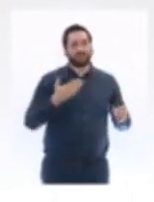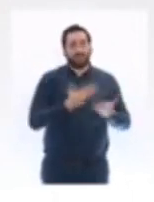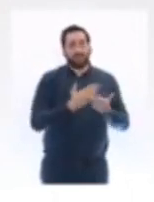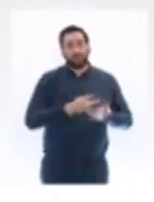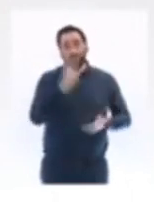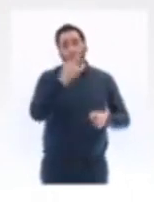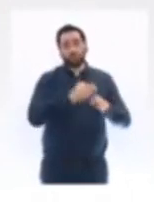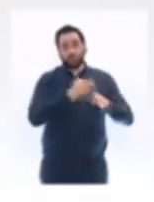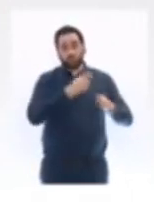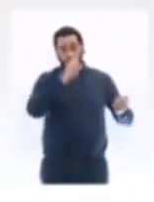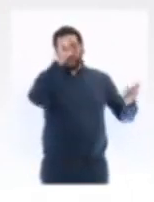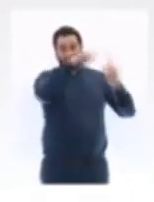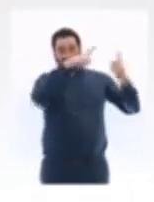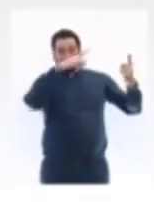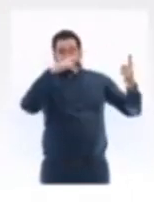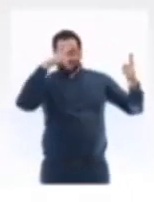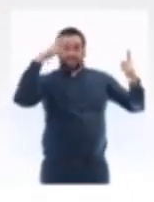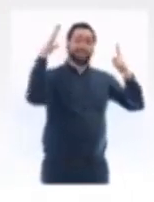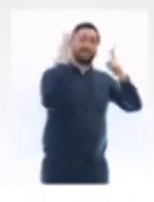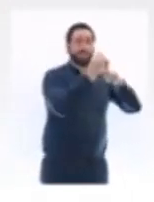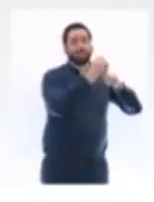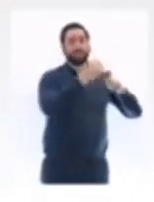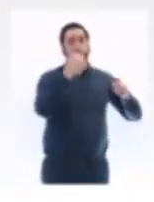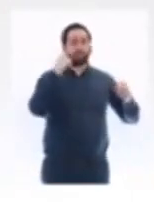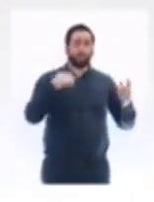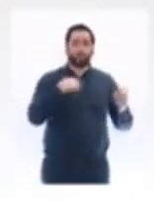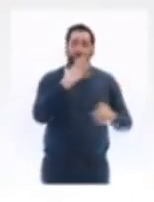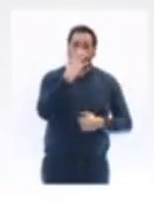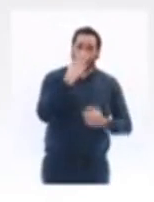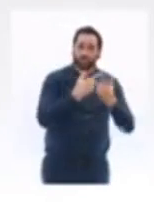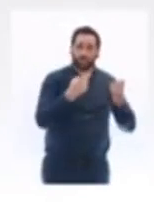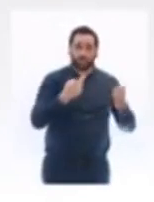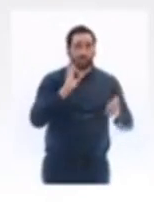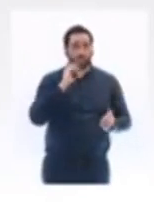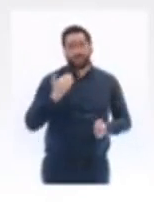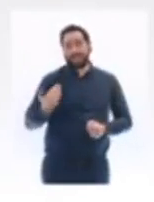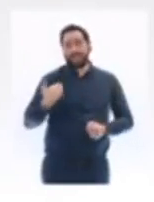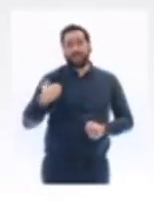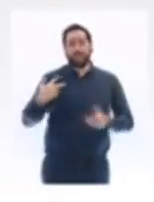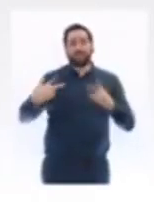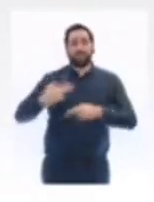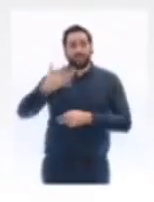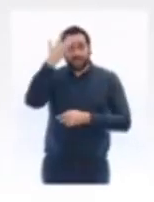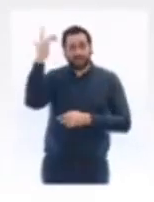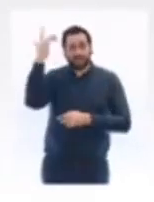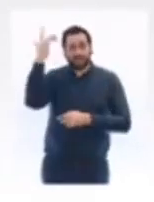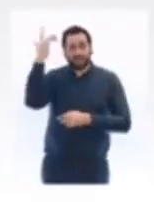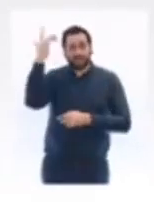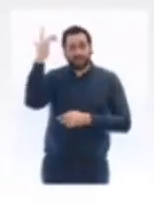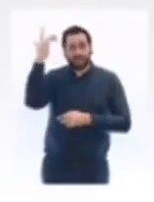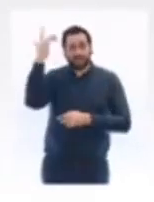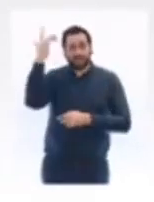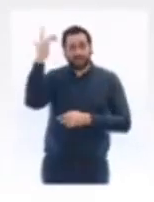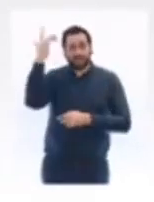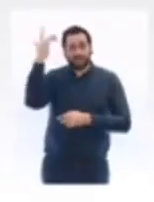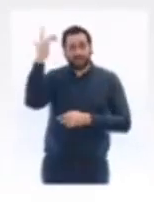sont précieux, ils le sont depuis le début de l'épidémie et je tiens à les remercier. Je tiens à remercier également les doyens,